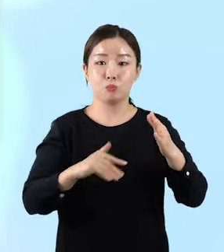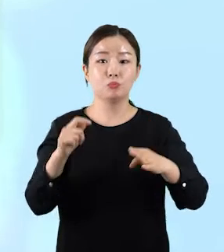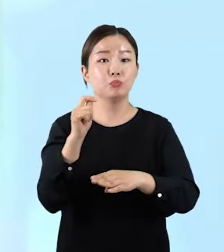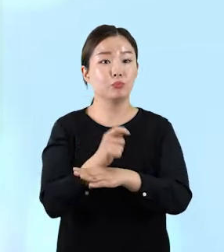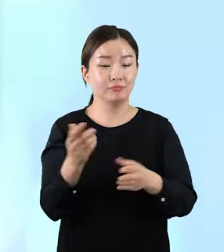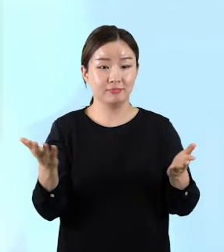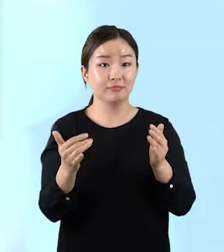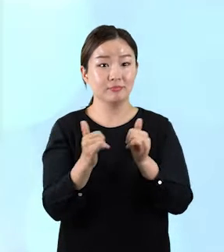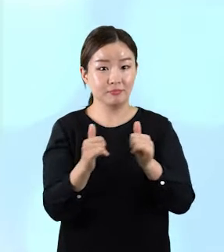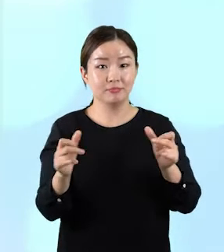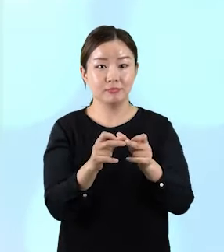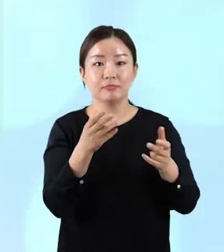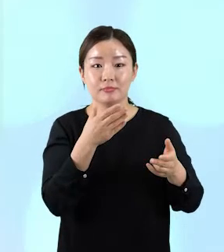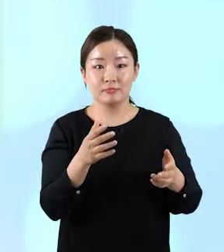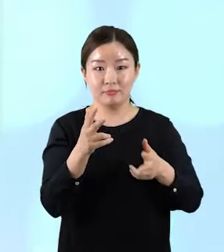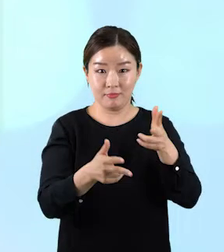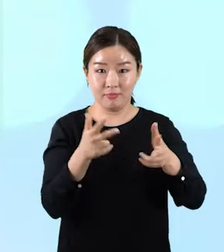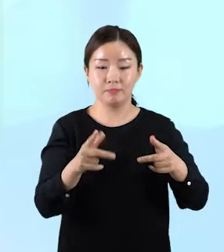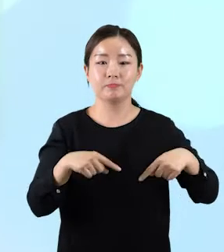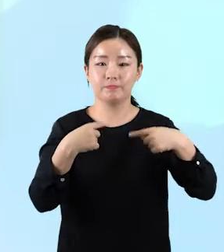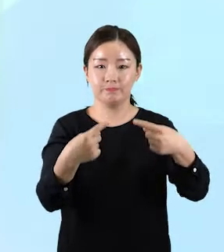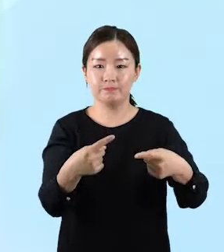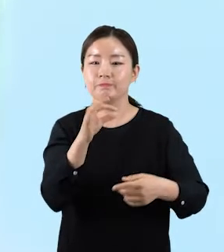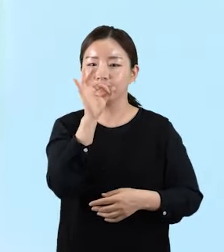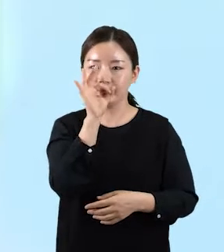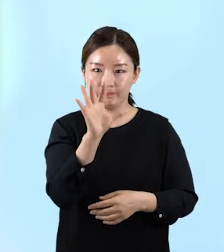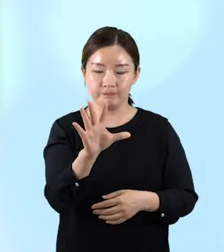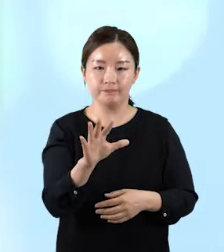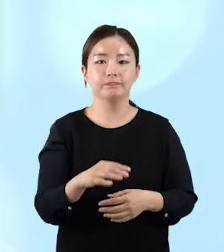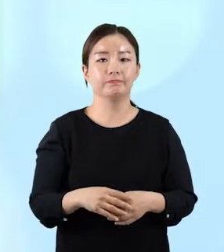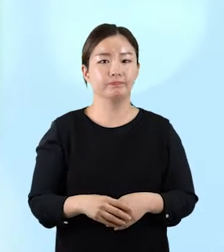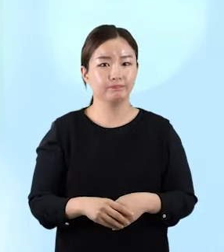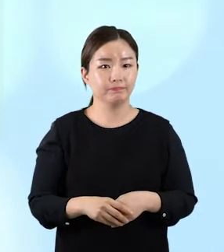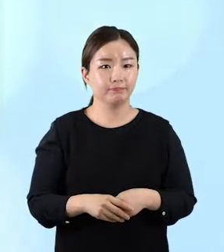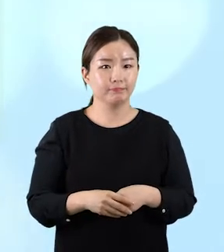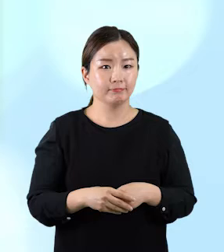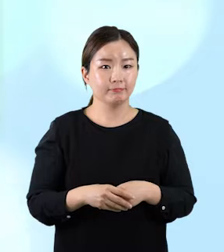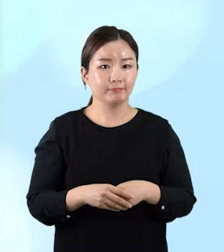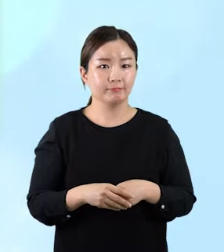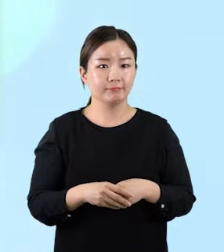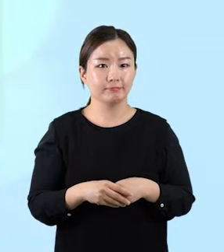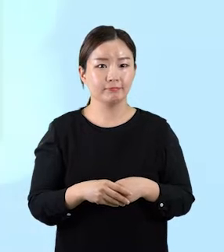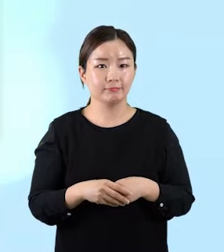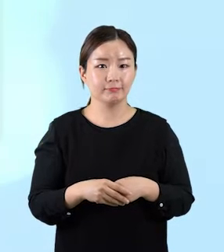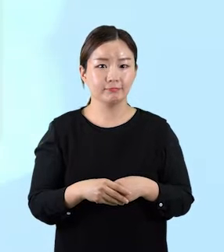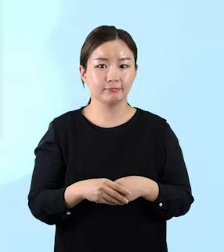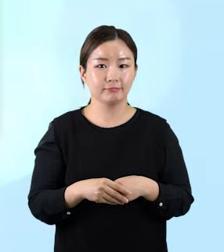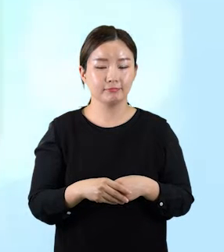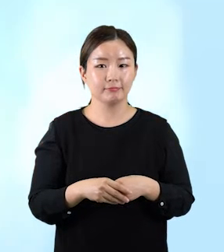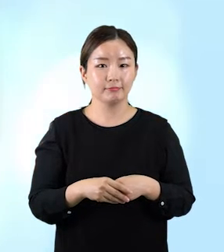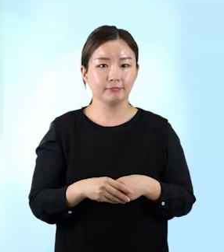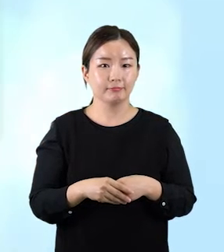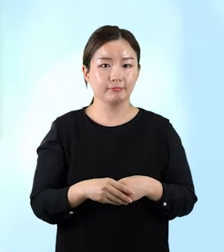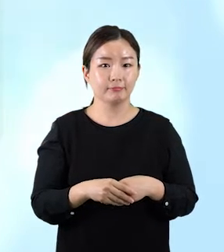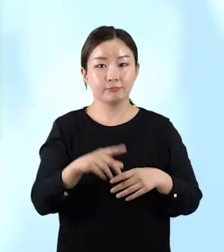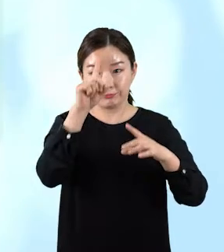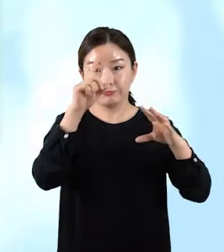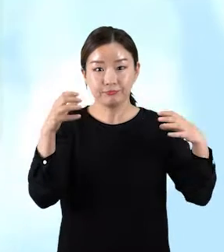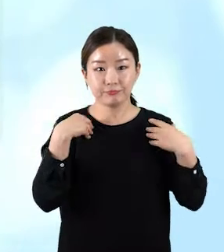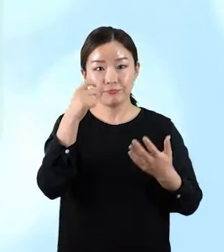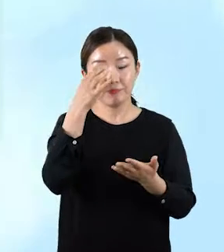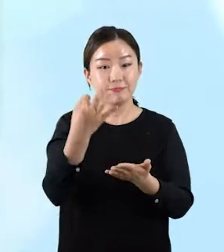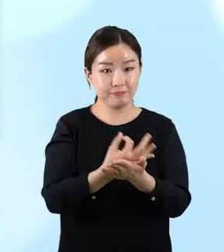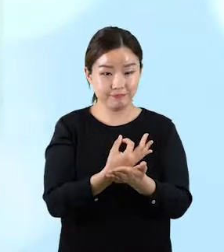수행기관 또는 배치기관의 임직원은 장애인 일자리 사업에 참여를 할 수 없습니다. 또한